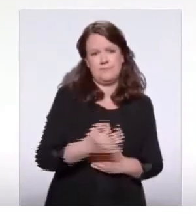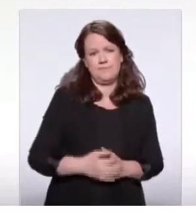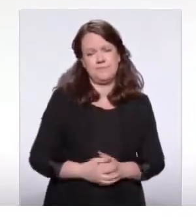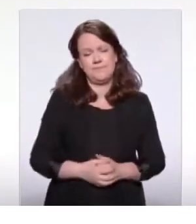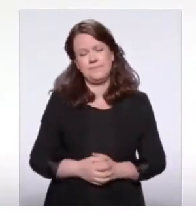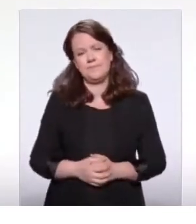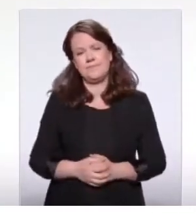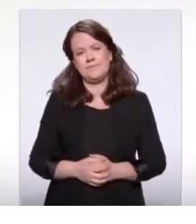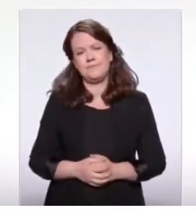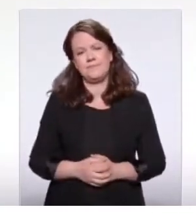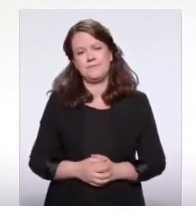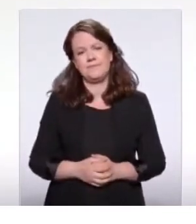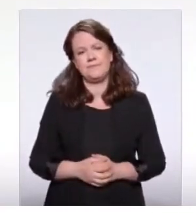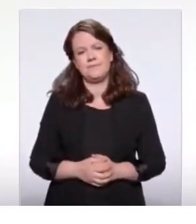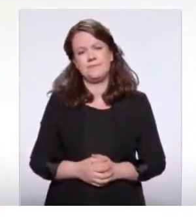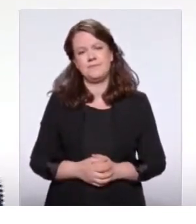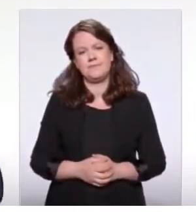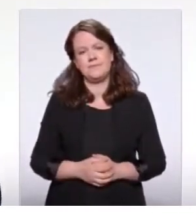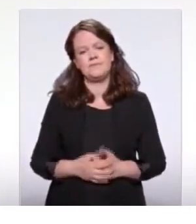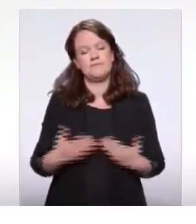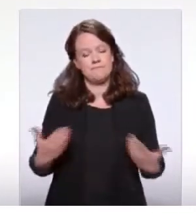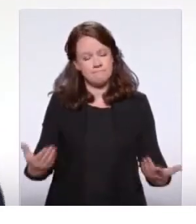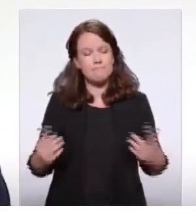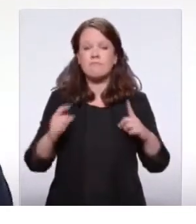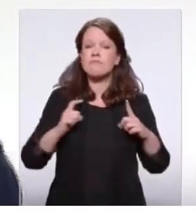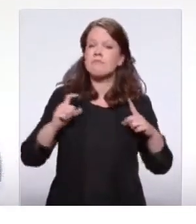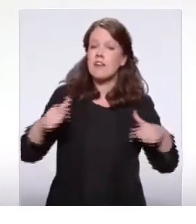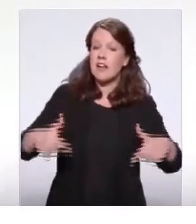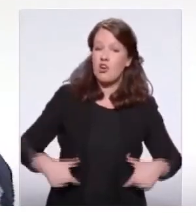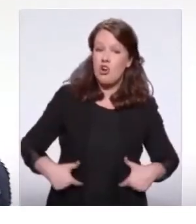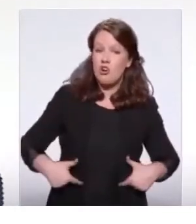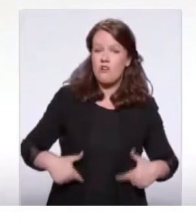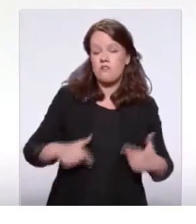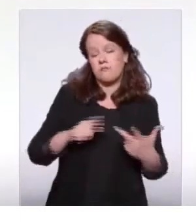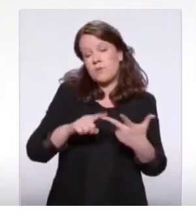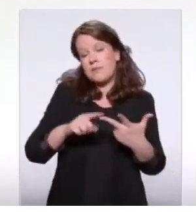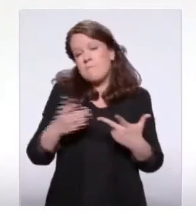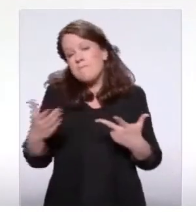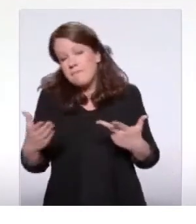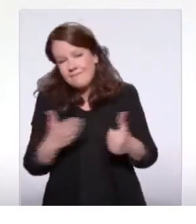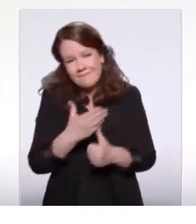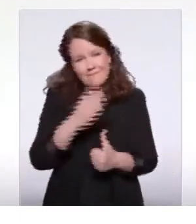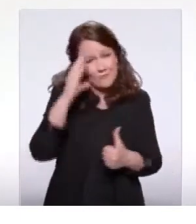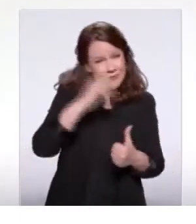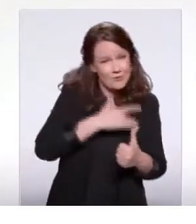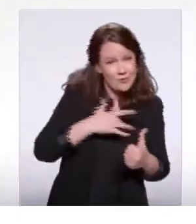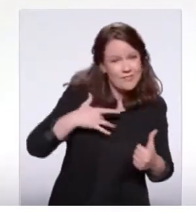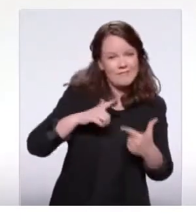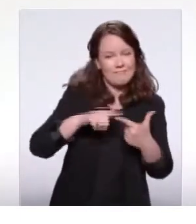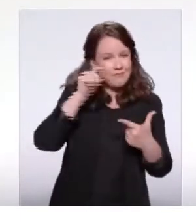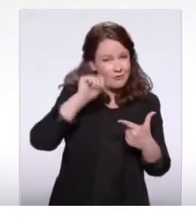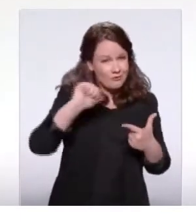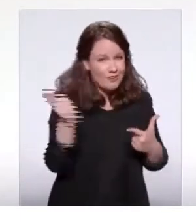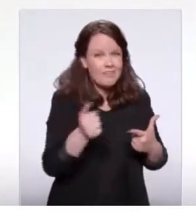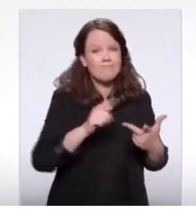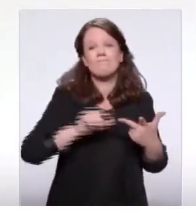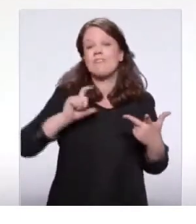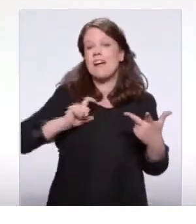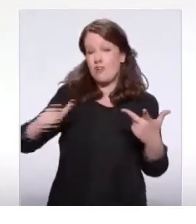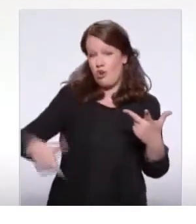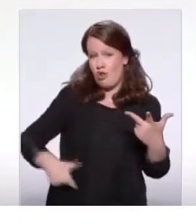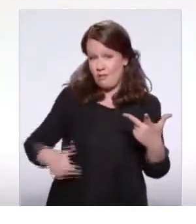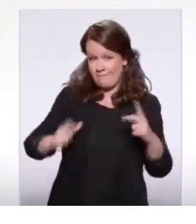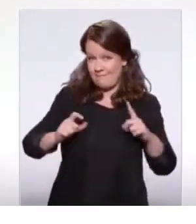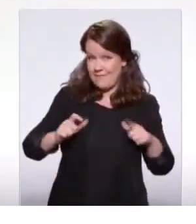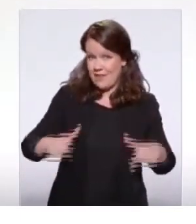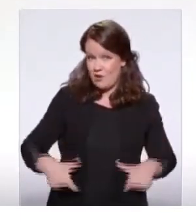S'agissant des écoles, et c'est en quelque sorte le troisième effort que nous allons faire dans les semaines qui viennent, s'agissant des écoles,